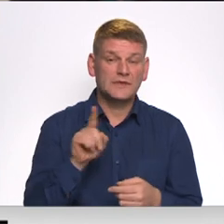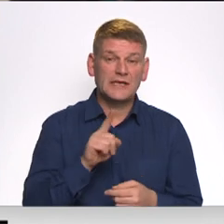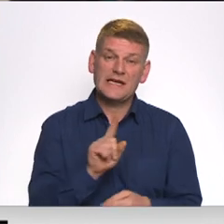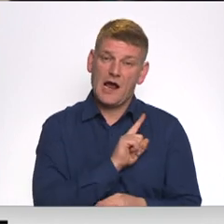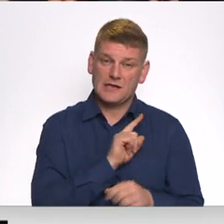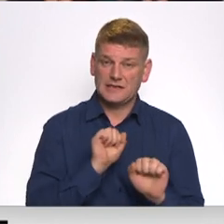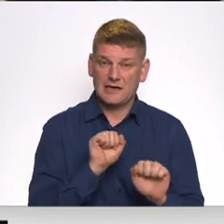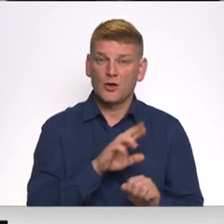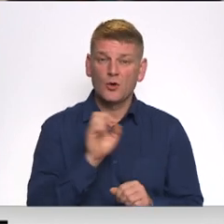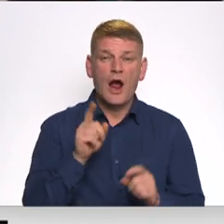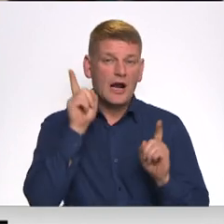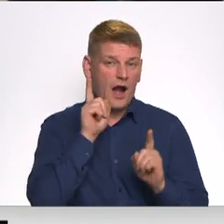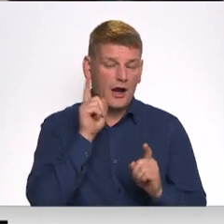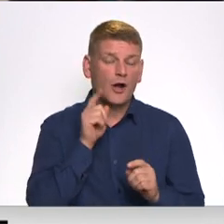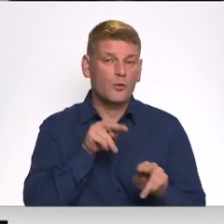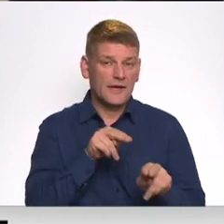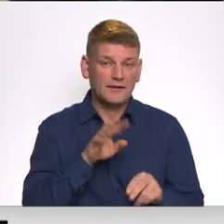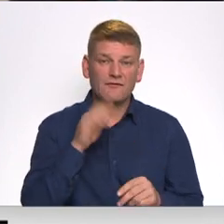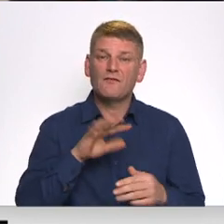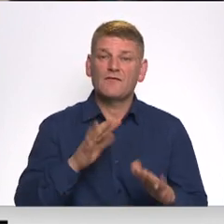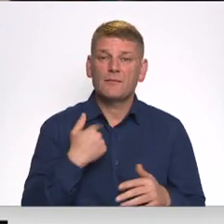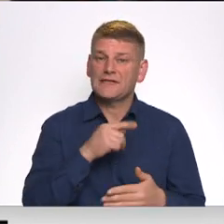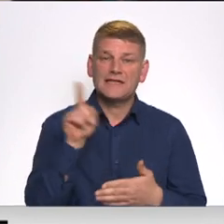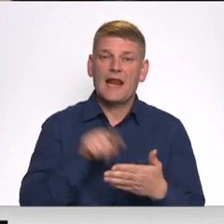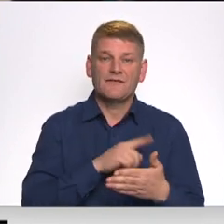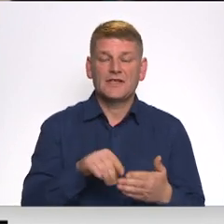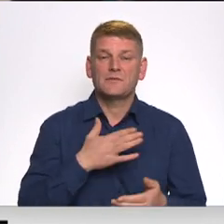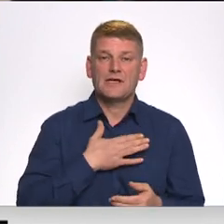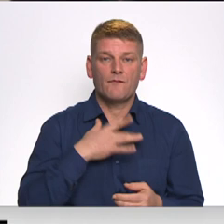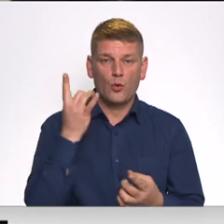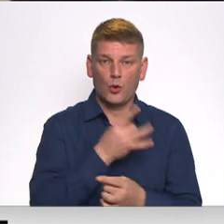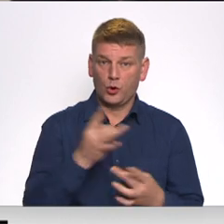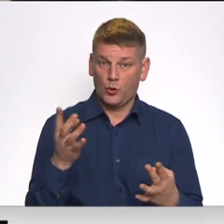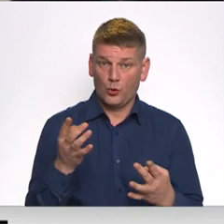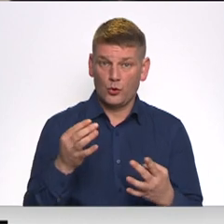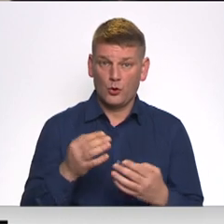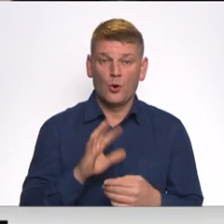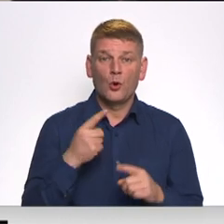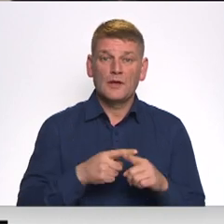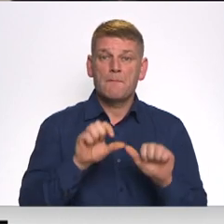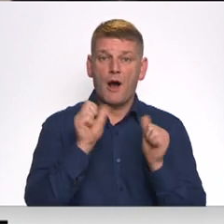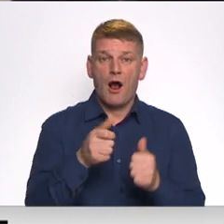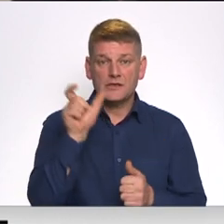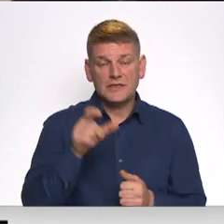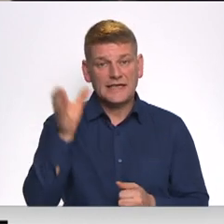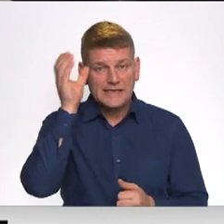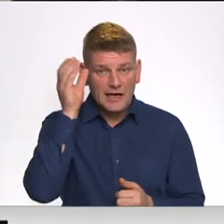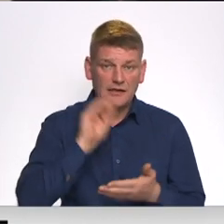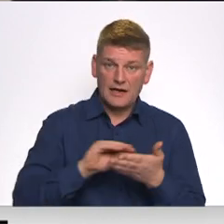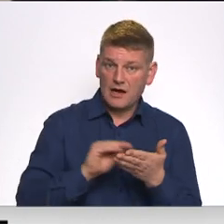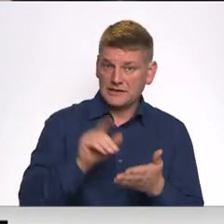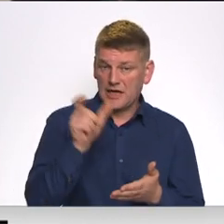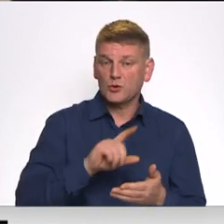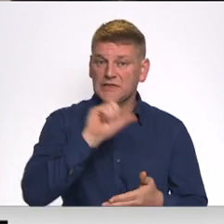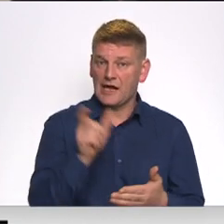jāsargās no raganu medībām, lai mēs nelikvidējam savu kultūru un māksliniekus, zinātniekus, rakstniekus,